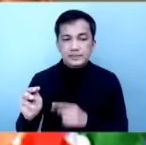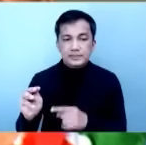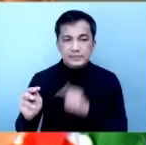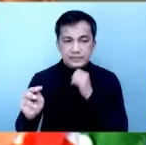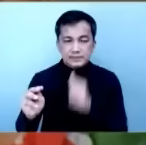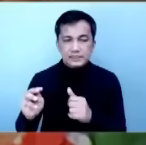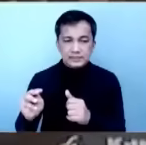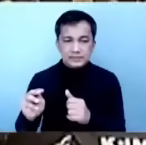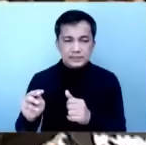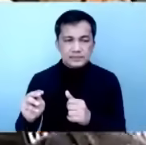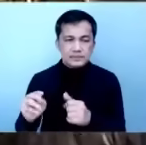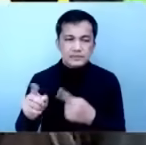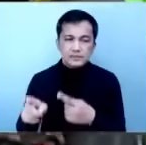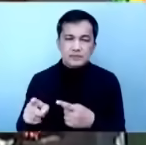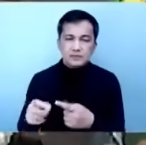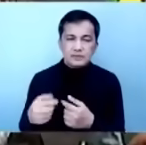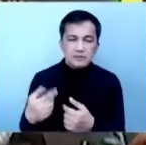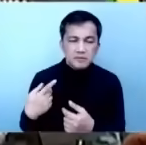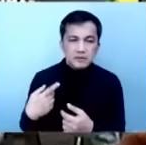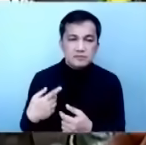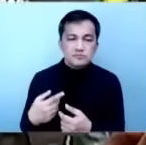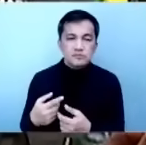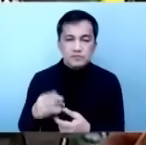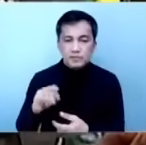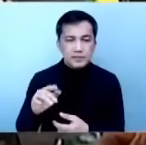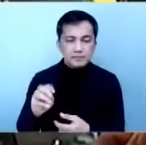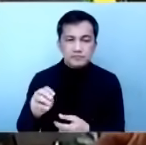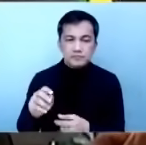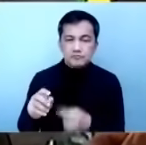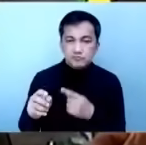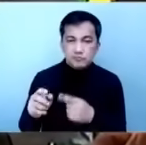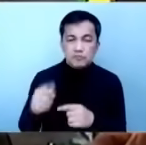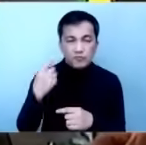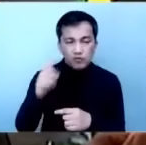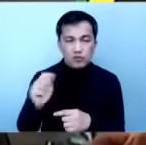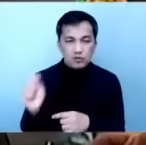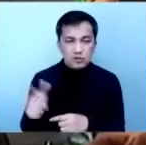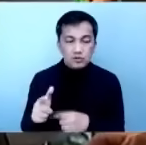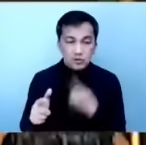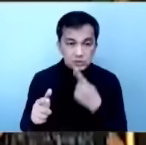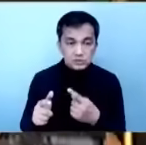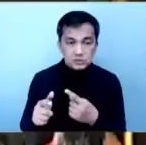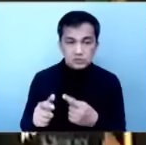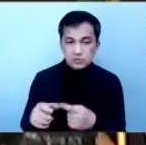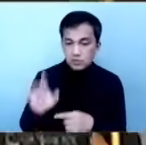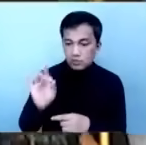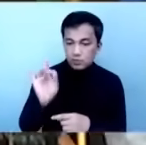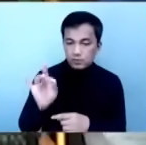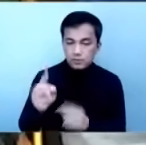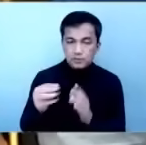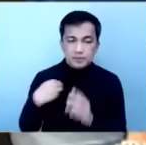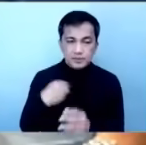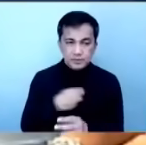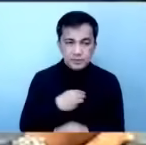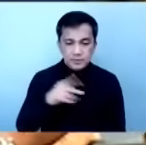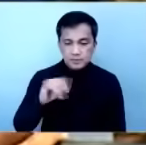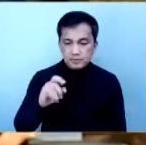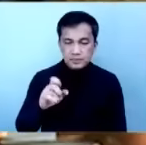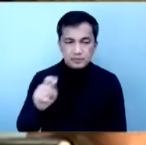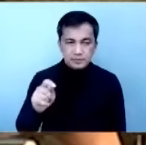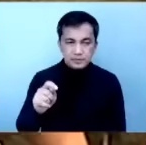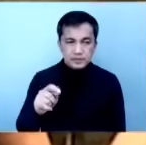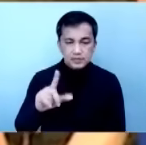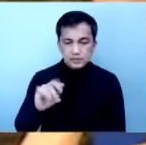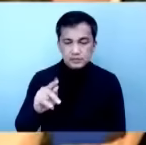ng lahat sa ilalim ng Bangsamoro organic law nasa kamay ng 8 miyembro ng parliament ang legislative power ng